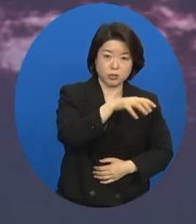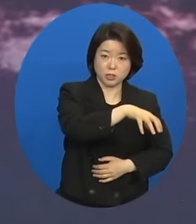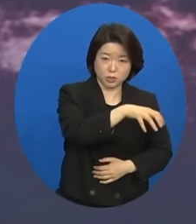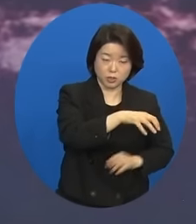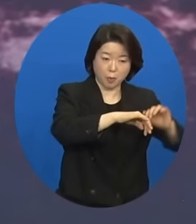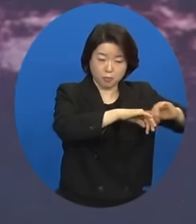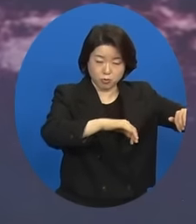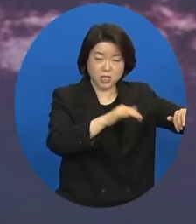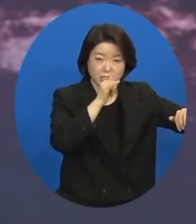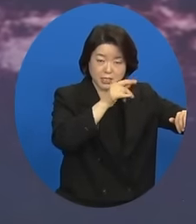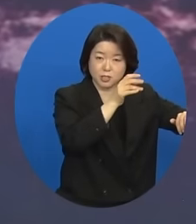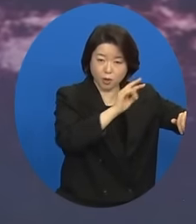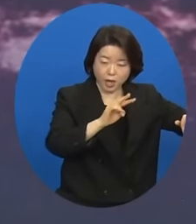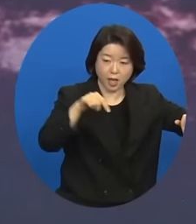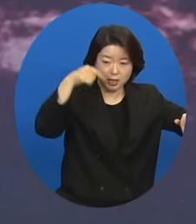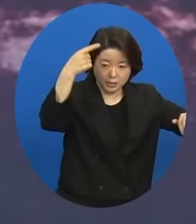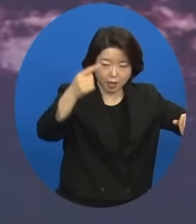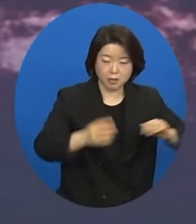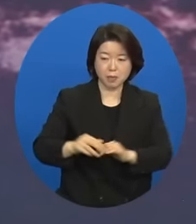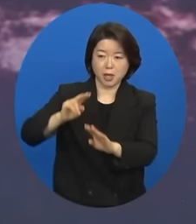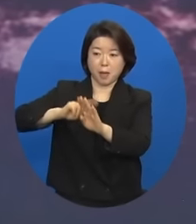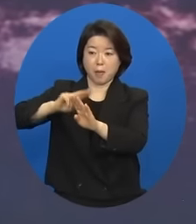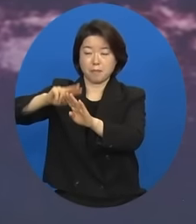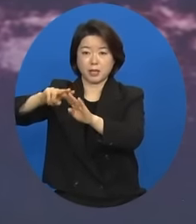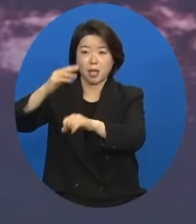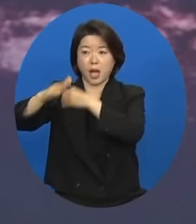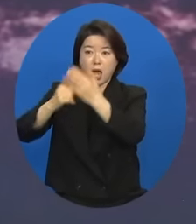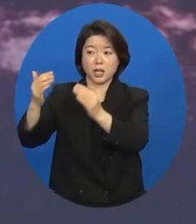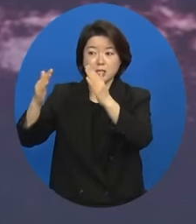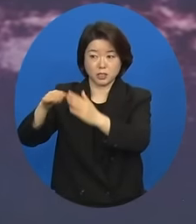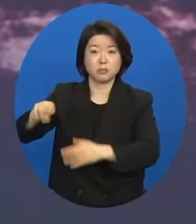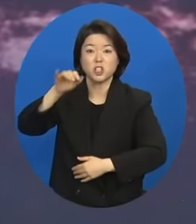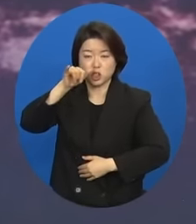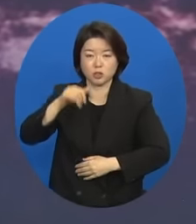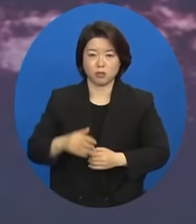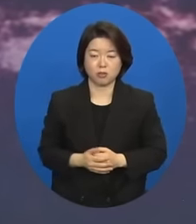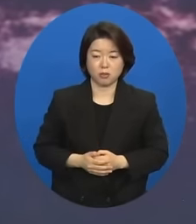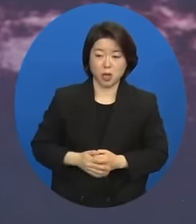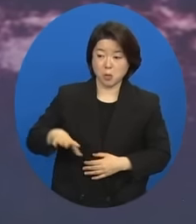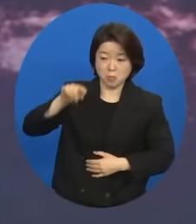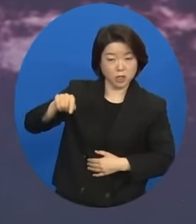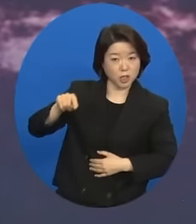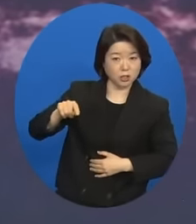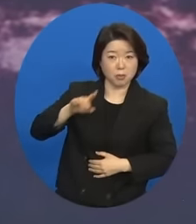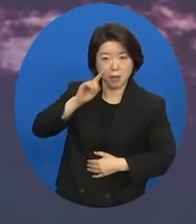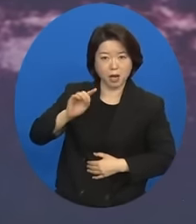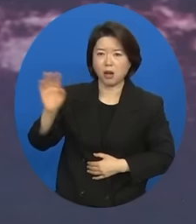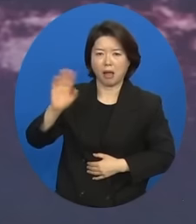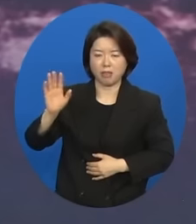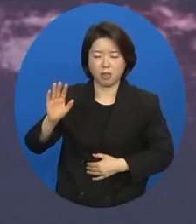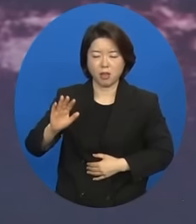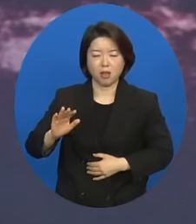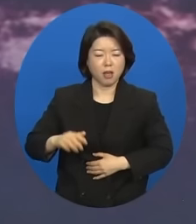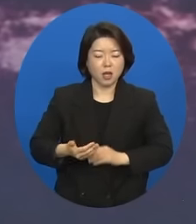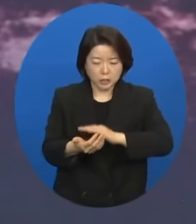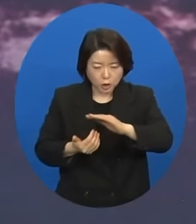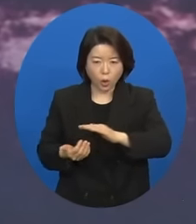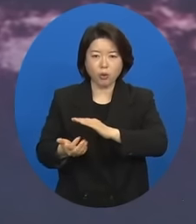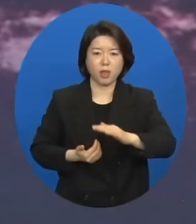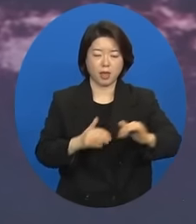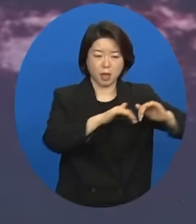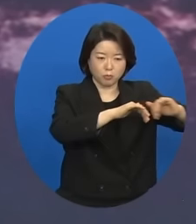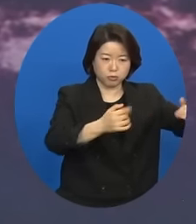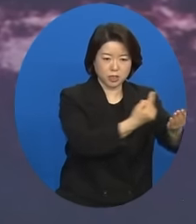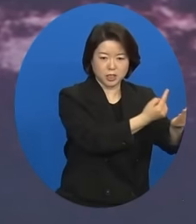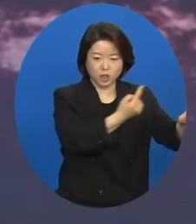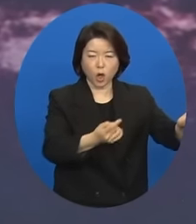있는 겁니까 베이 있는 거예요 우 베만 먼저 얘기하면 안 됩니다 그 전에는 루스가 있는 거예요 리가 있는 거예요 떠 있는